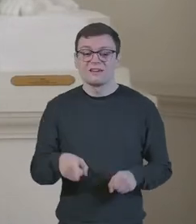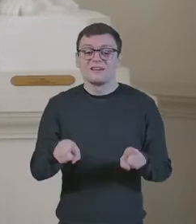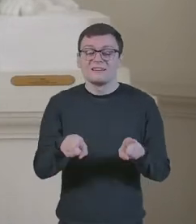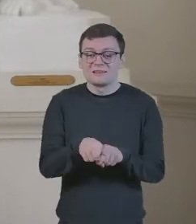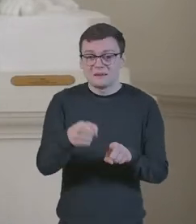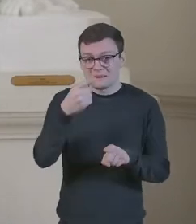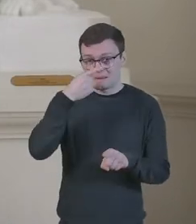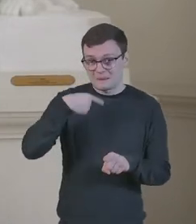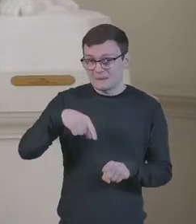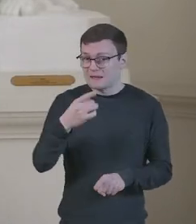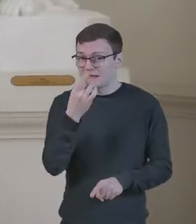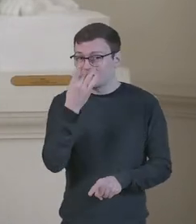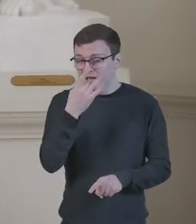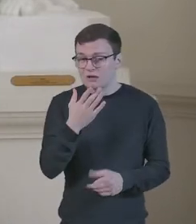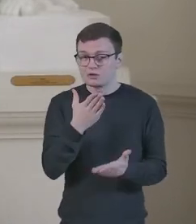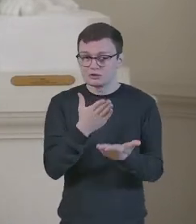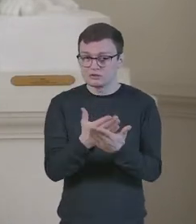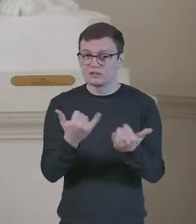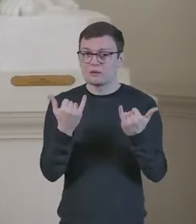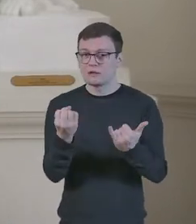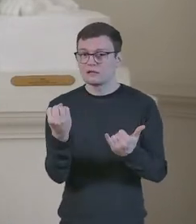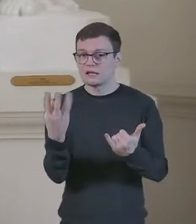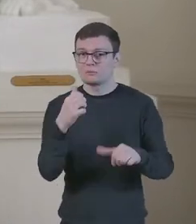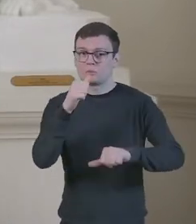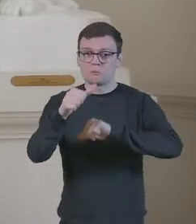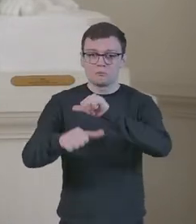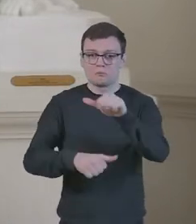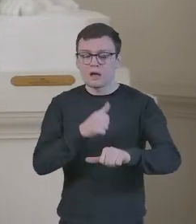prezidentas į Lietuvą. Tačiau šitas vizitas taip pat